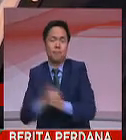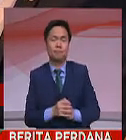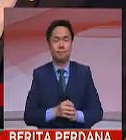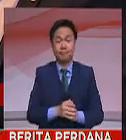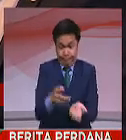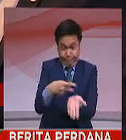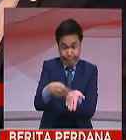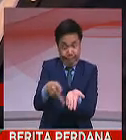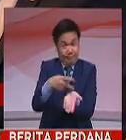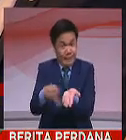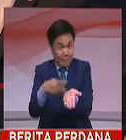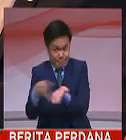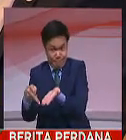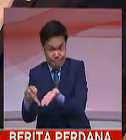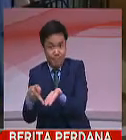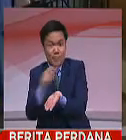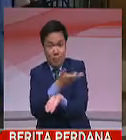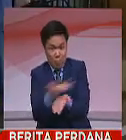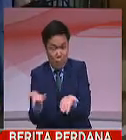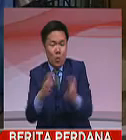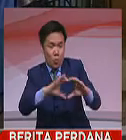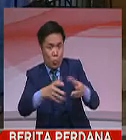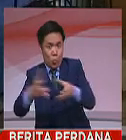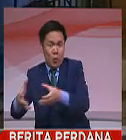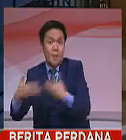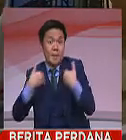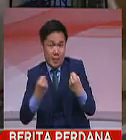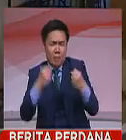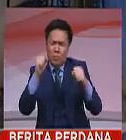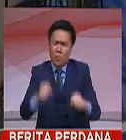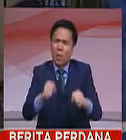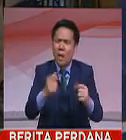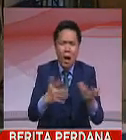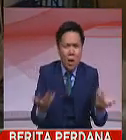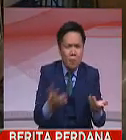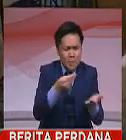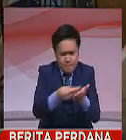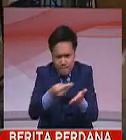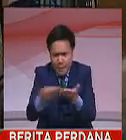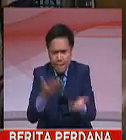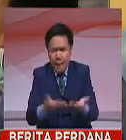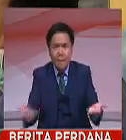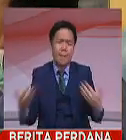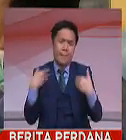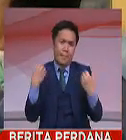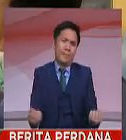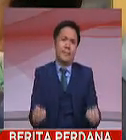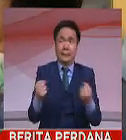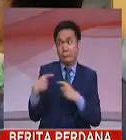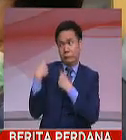Pembiayaan berkenaan akan membantu mereka untuk memenuhi permintaan tinggi terhadap perkhidmatan dan produk kesihatan sejak